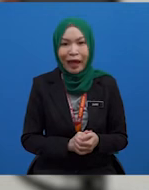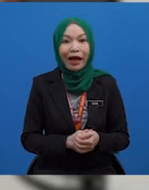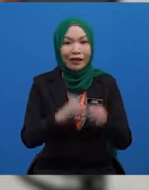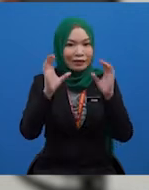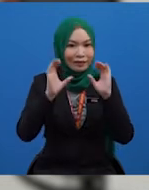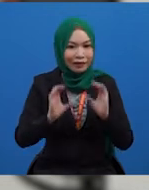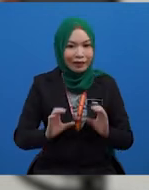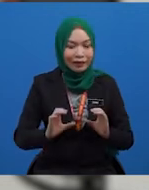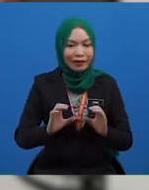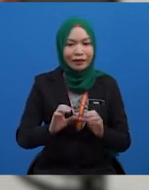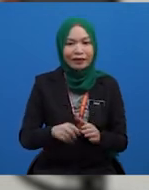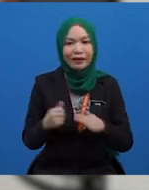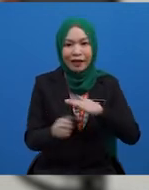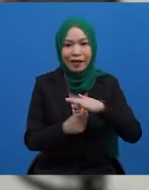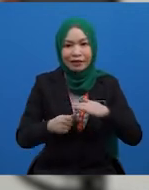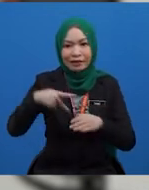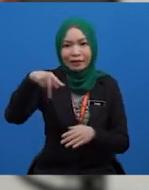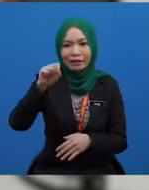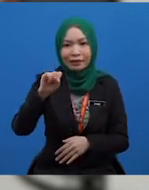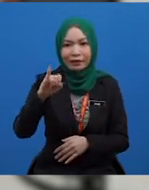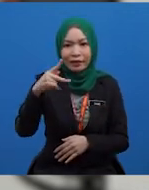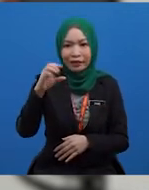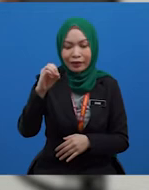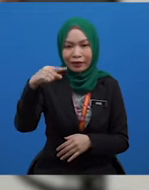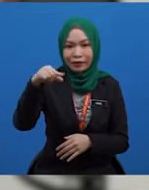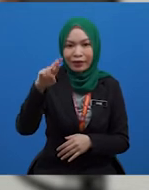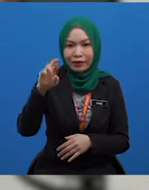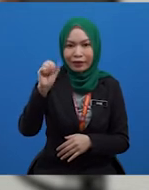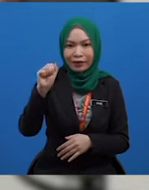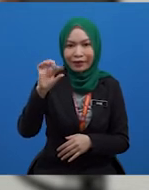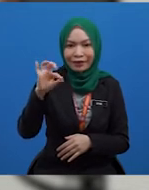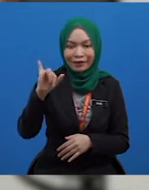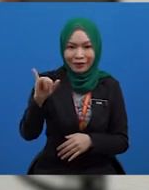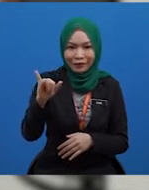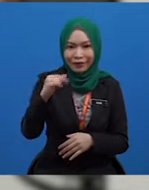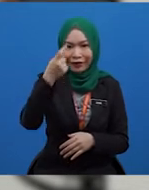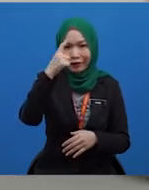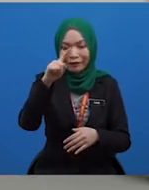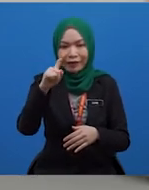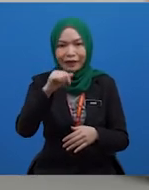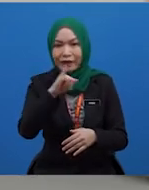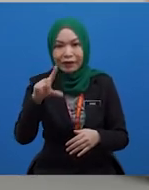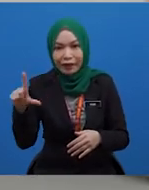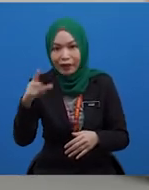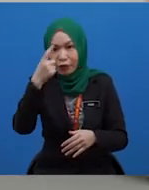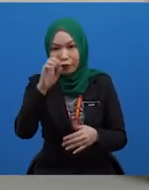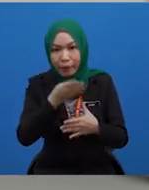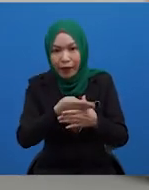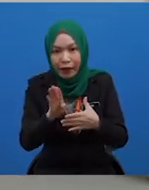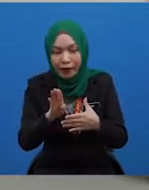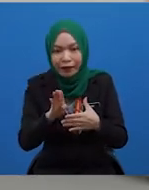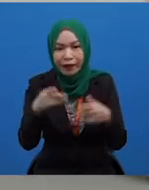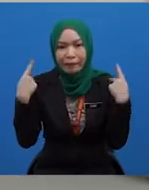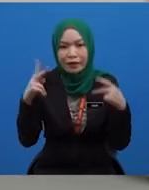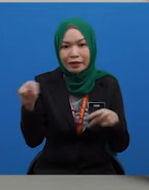pasaran kepada kumpulan-kumpulan yang berdasarkan kepada kelas sosial iaitu kedudukan